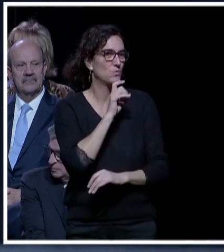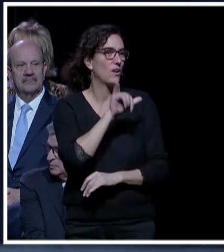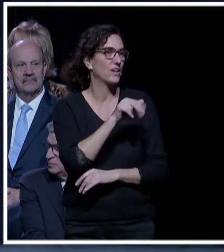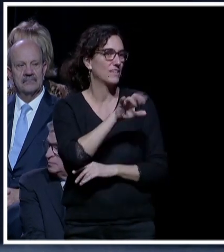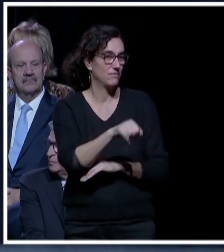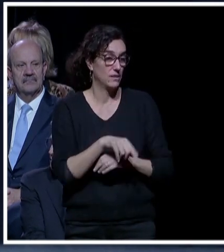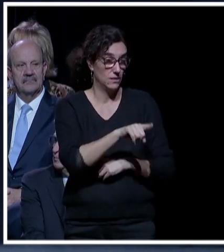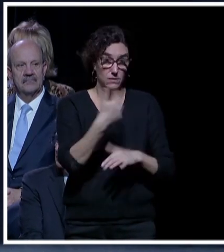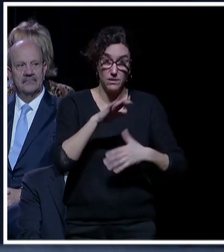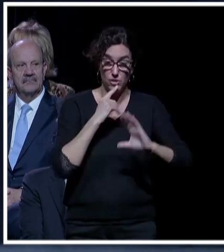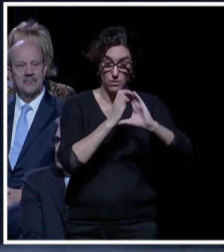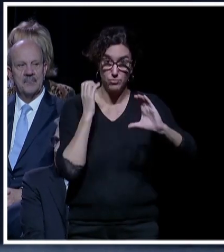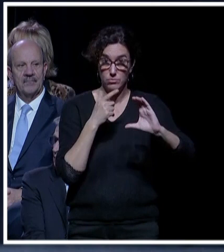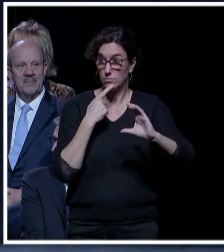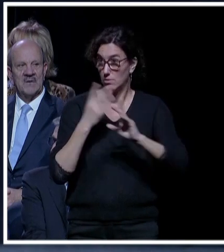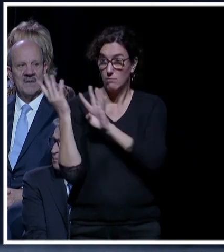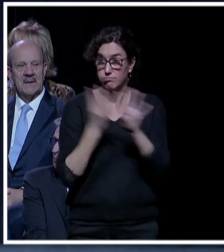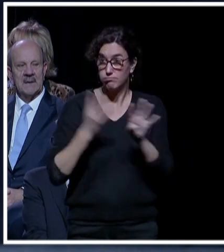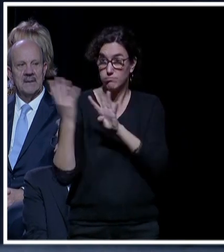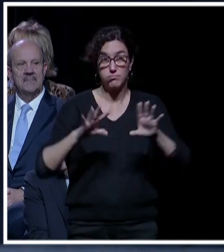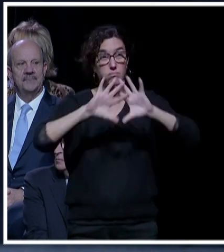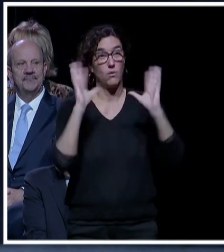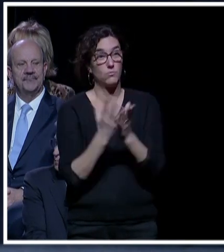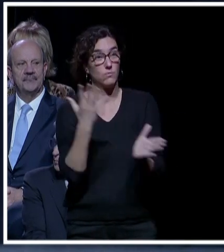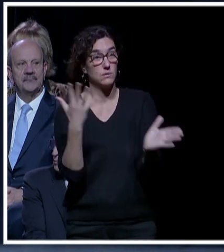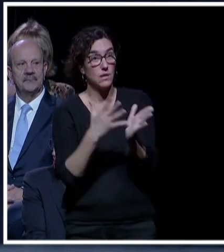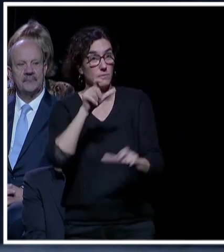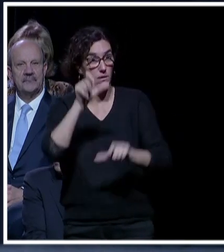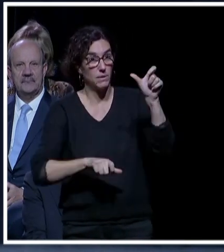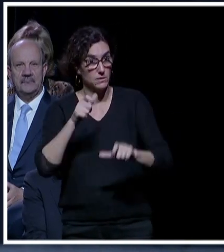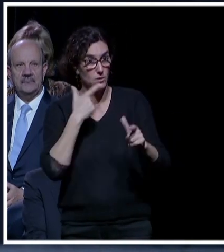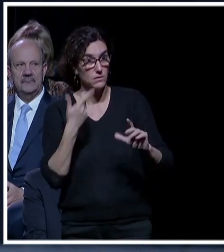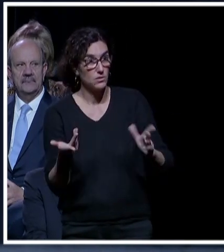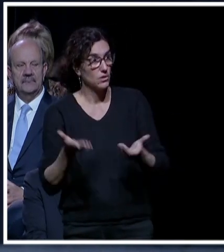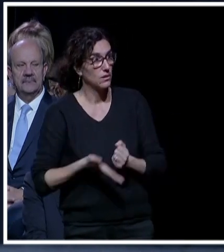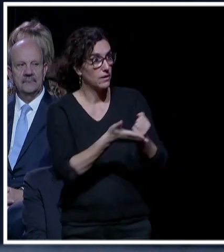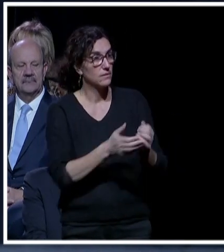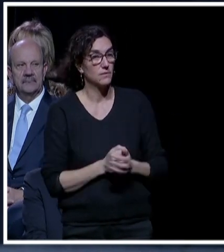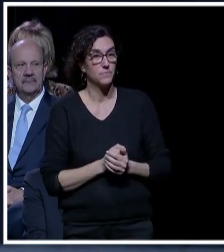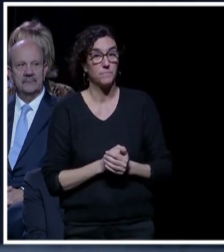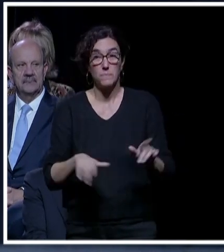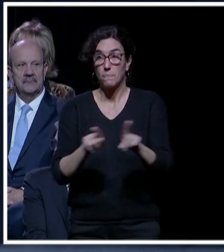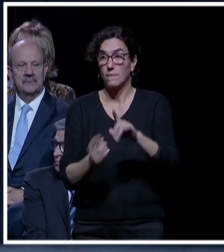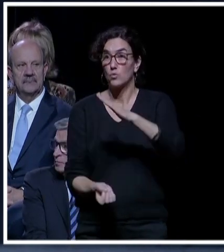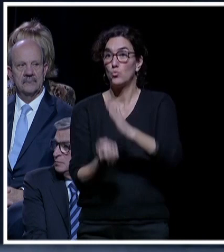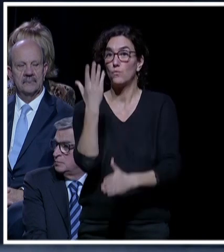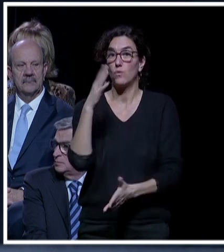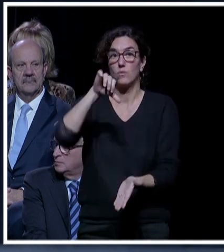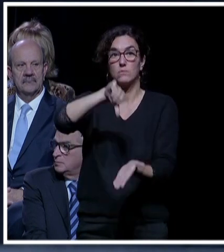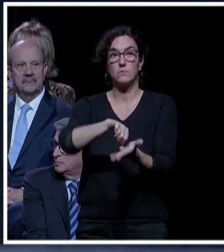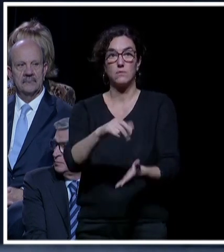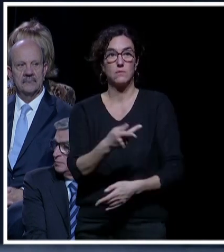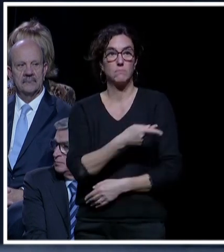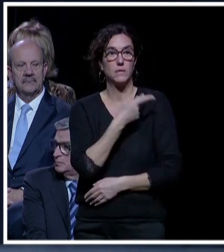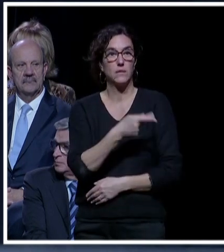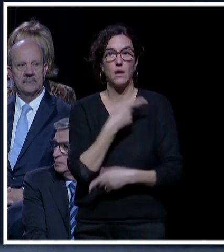5000 administrés et je sais qu'il est très apprécié. Tout comme le nouveau centre médical de SOS Médecins qui vient d'ouvrir sur le